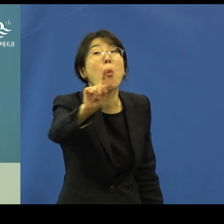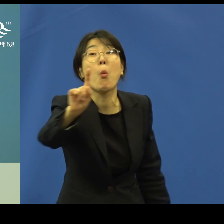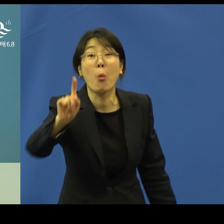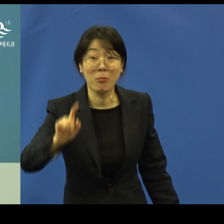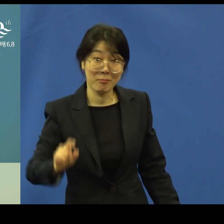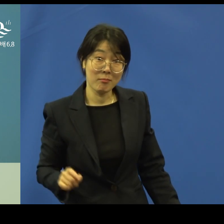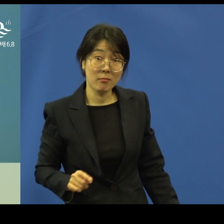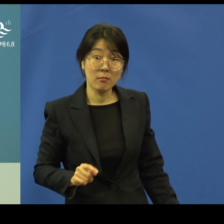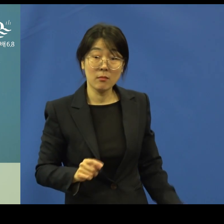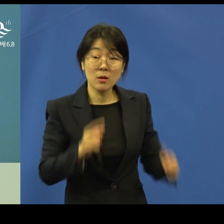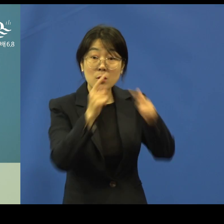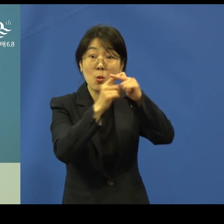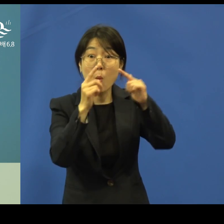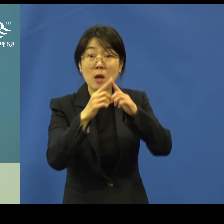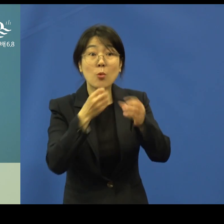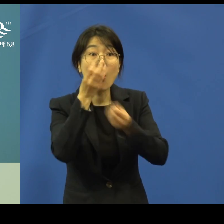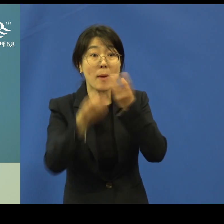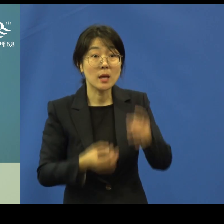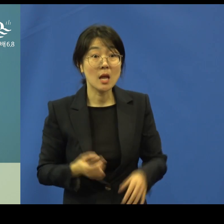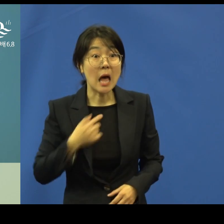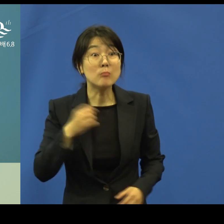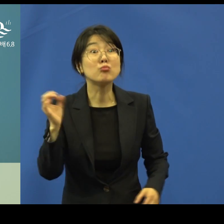부유하여 부족한 게 없다.